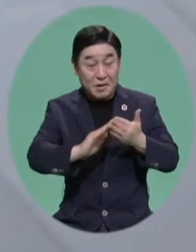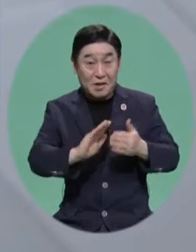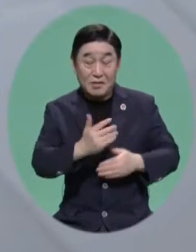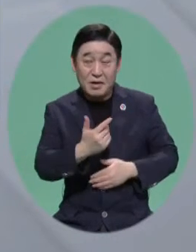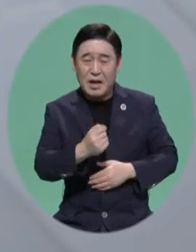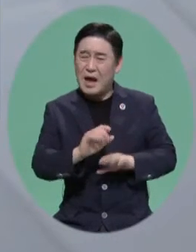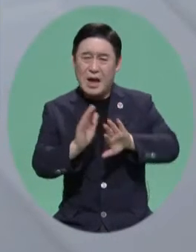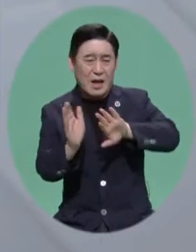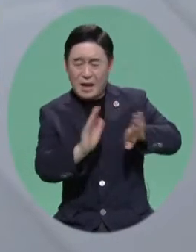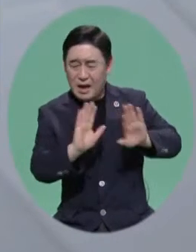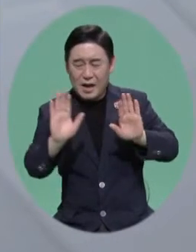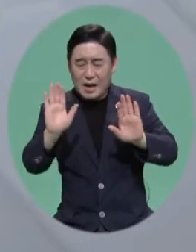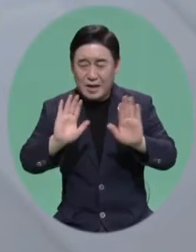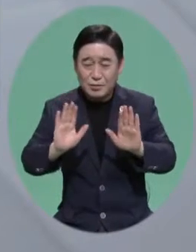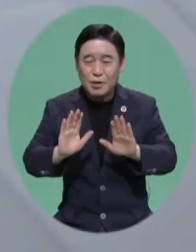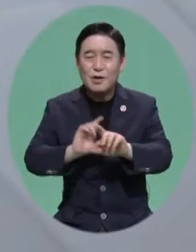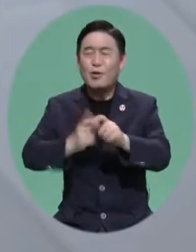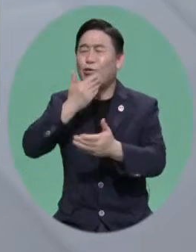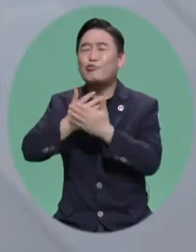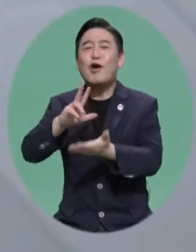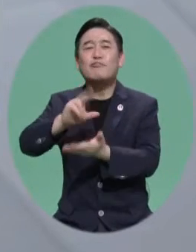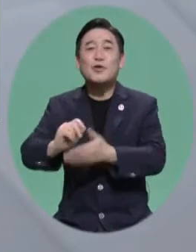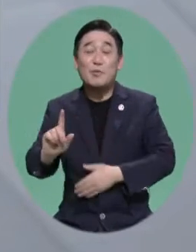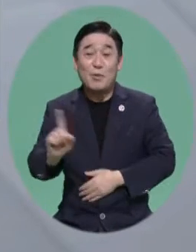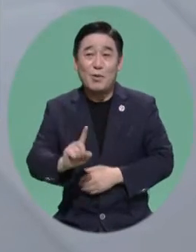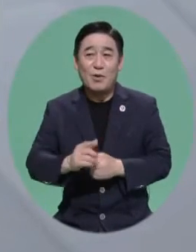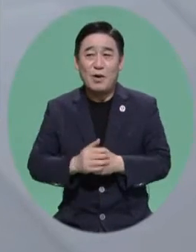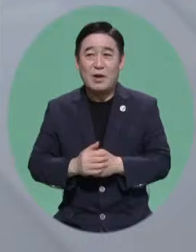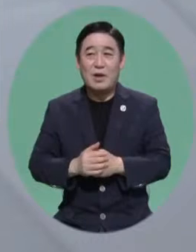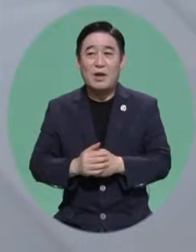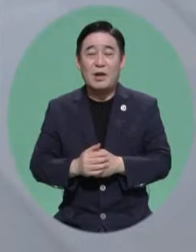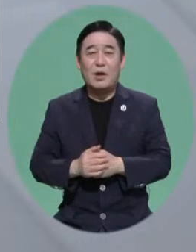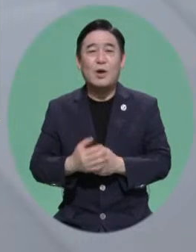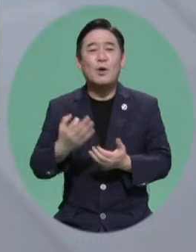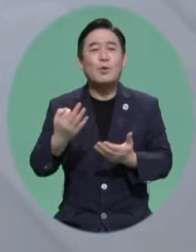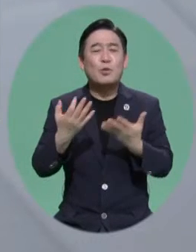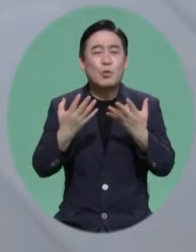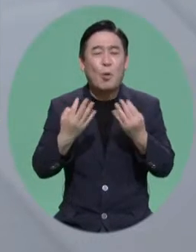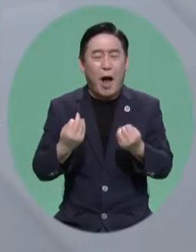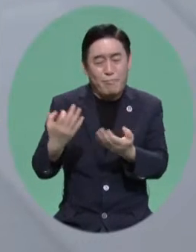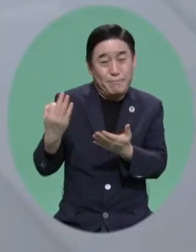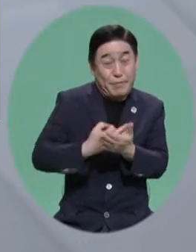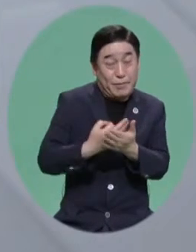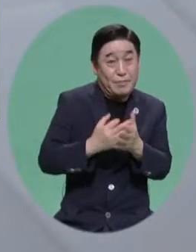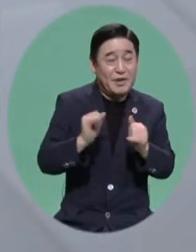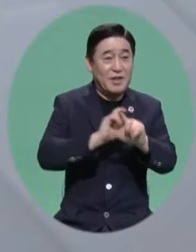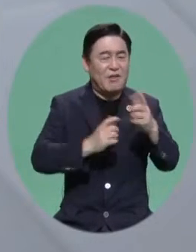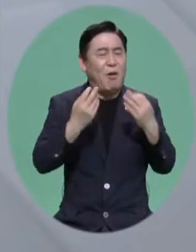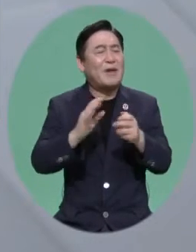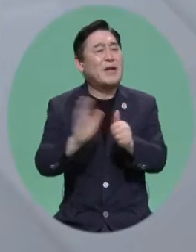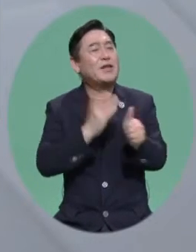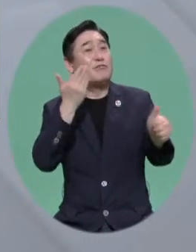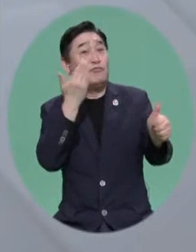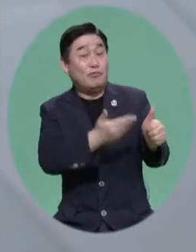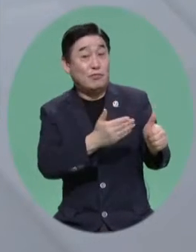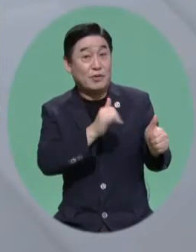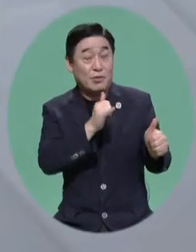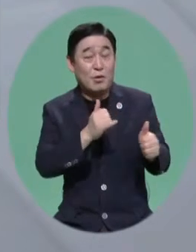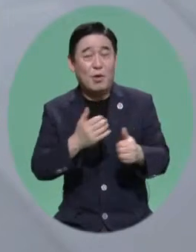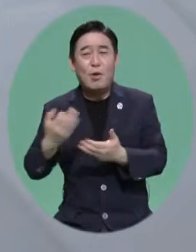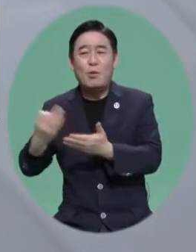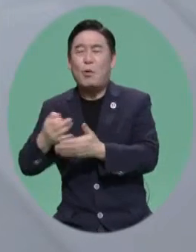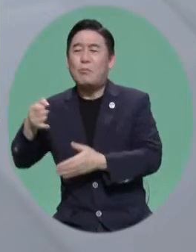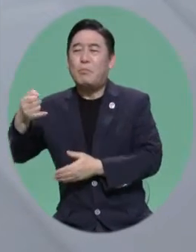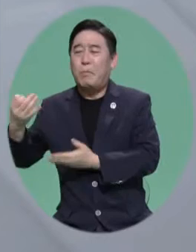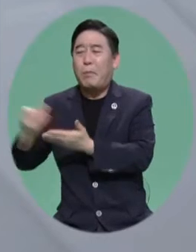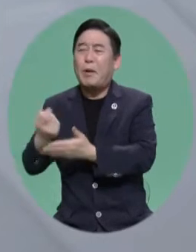더 지금 중요한 문제는 4 형편이 좋은 분들에게 더 많은 혜택을 드리고 형편이